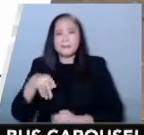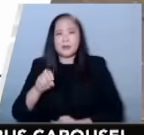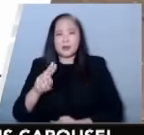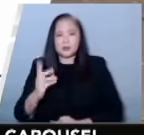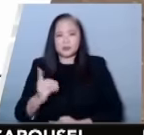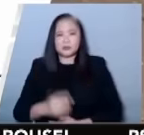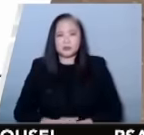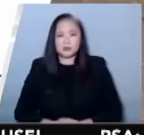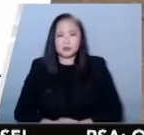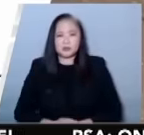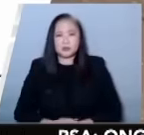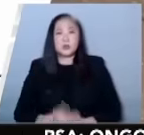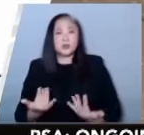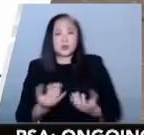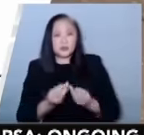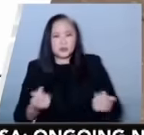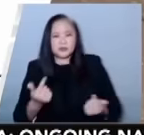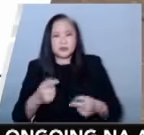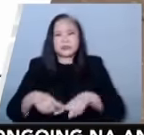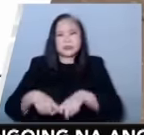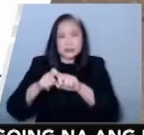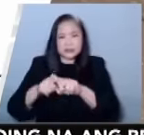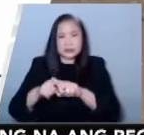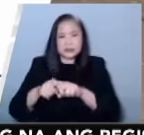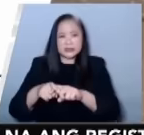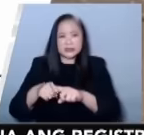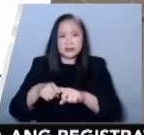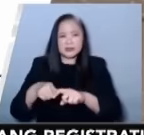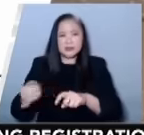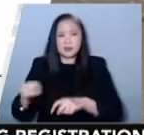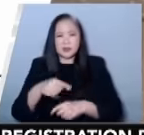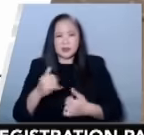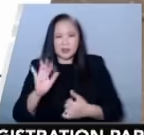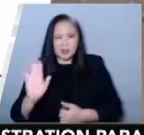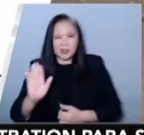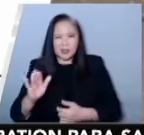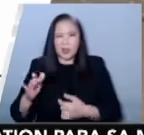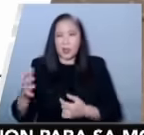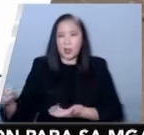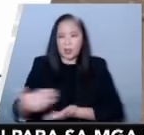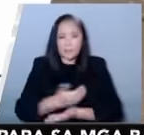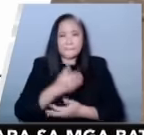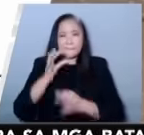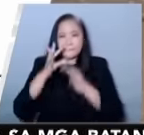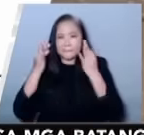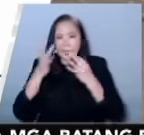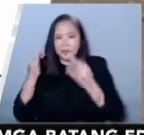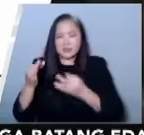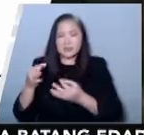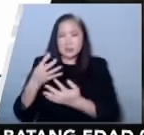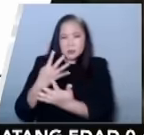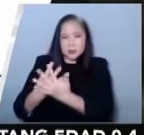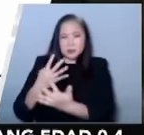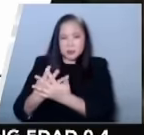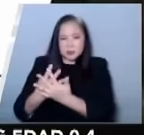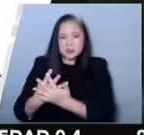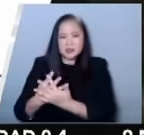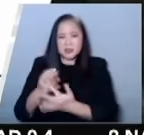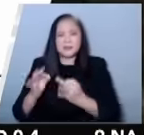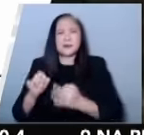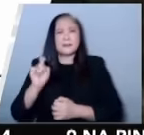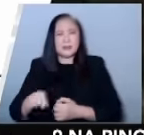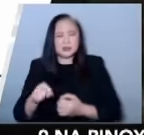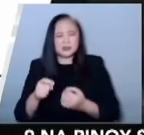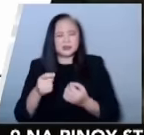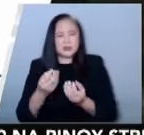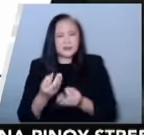temporarily i-hold muna niya yung kanyang impounding until maayos namin yung system niya